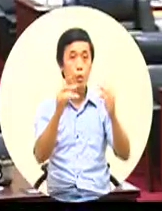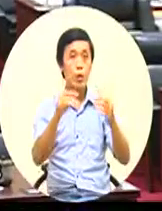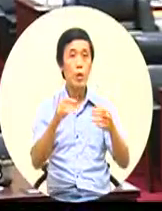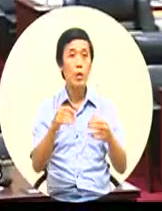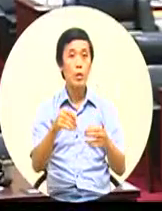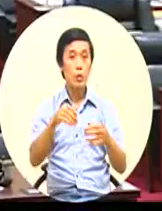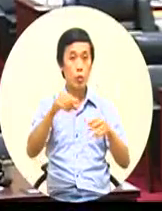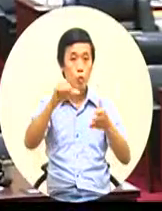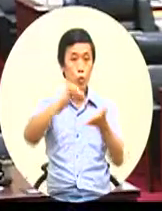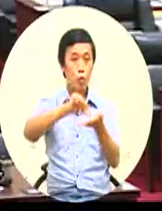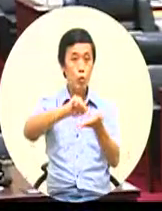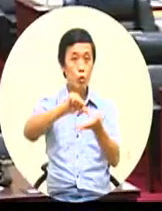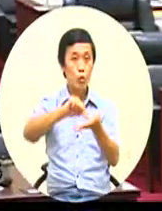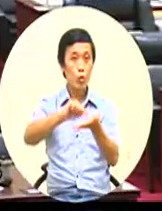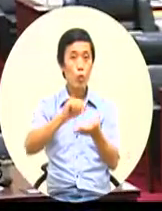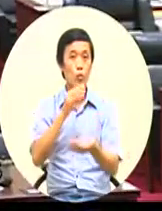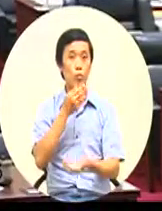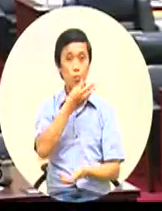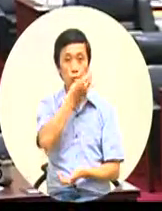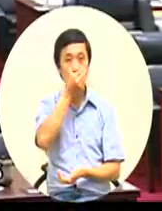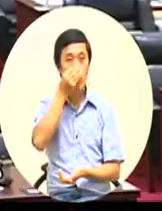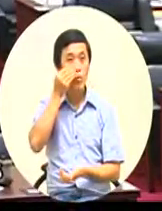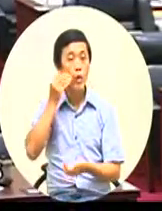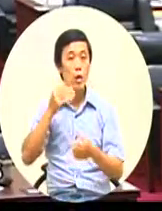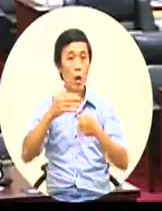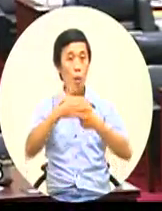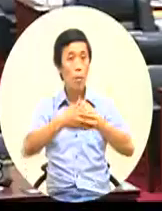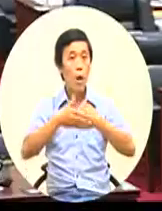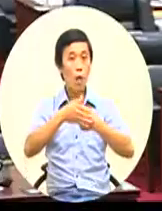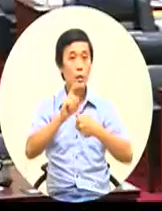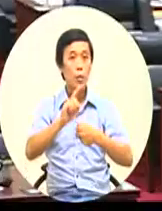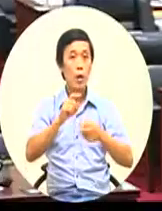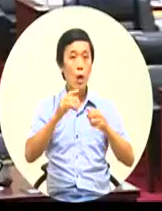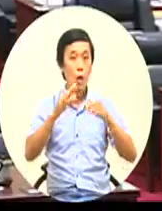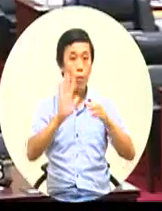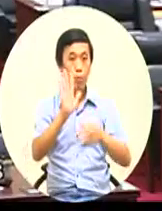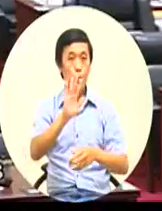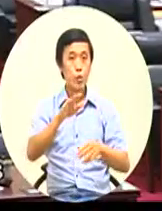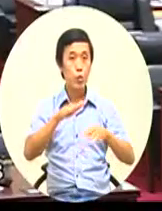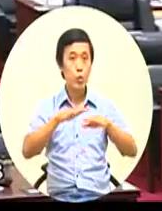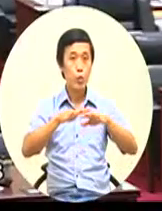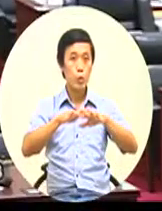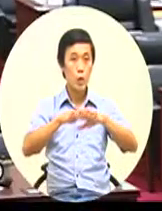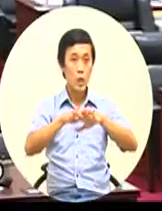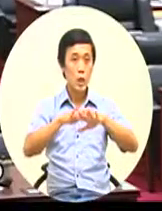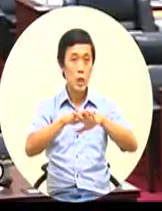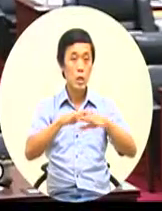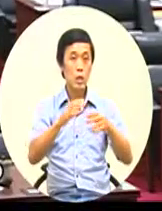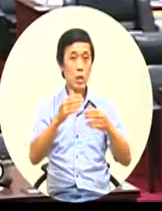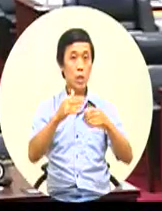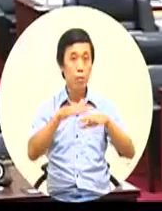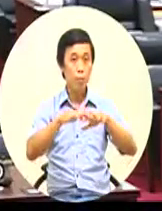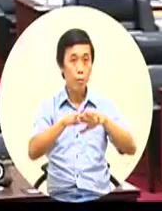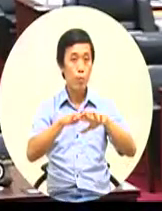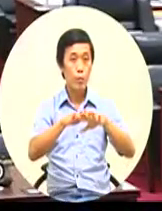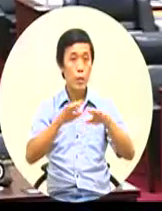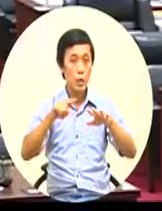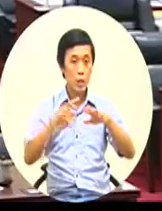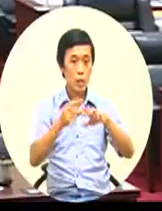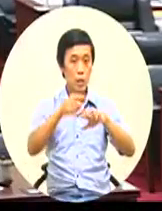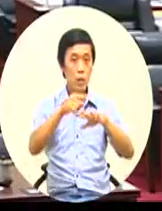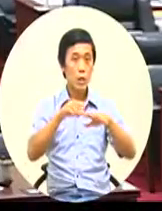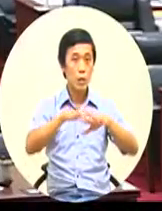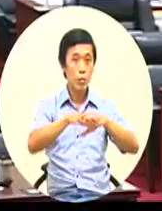下去。那你说包着不织布种下去会造成什么影响？会造成树的树根没有办法往下